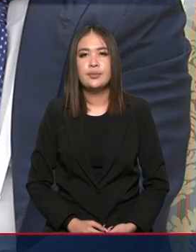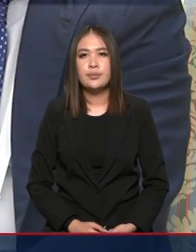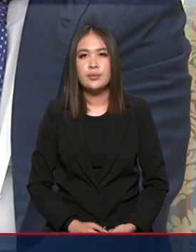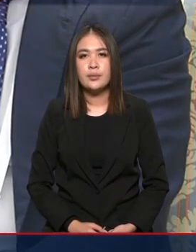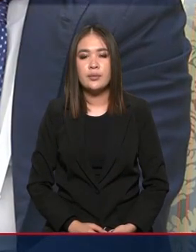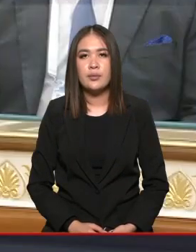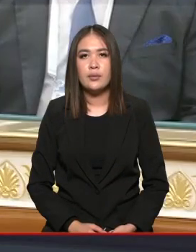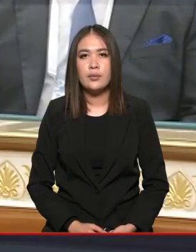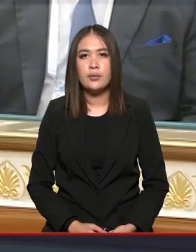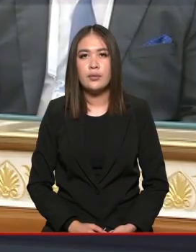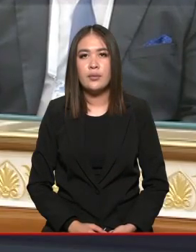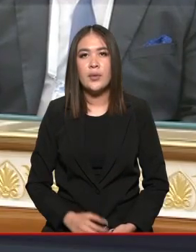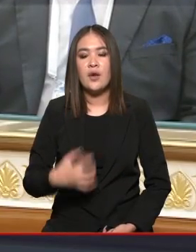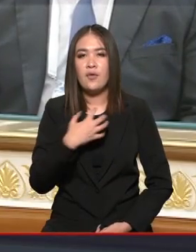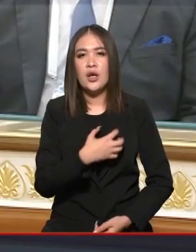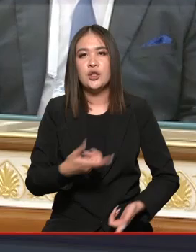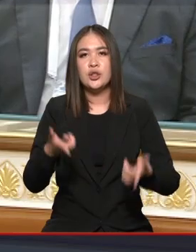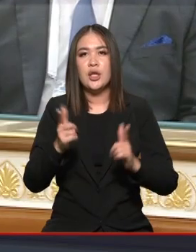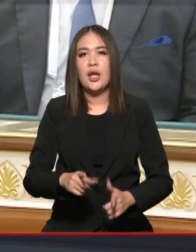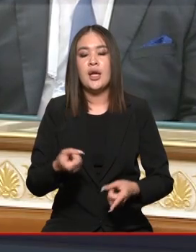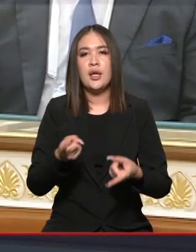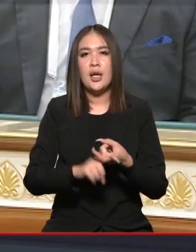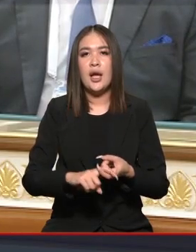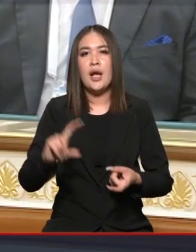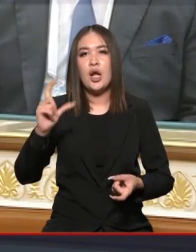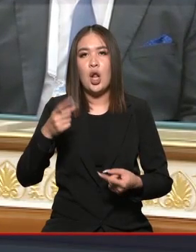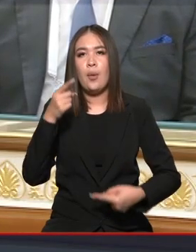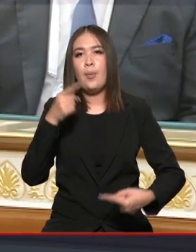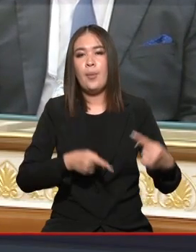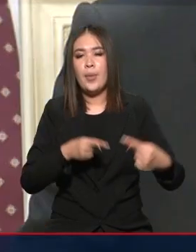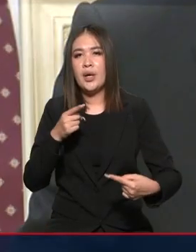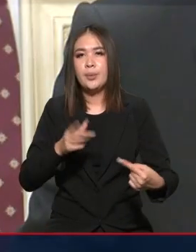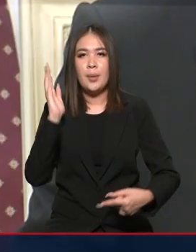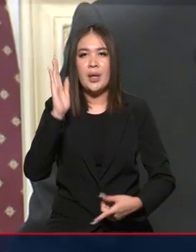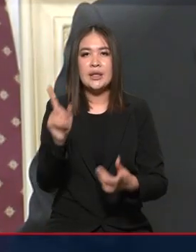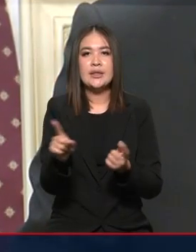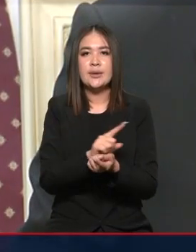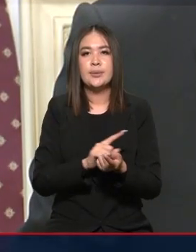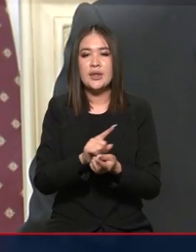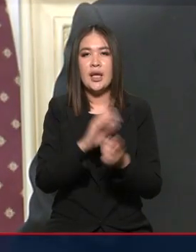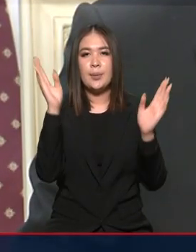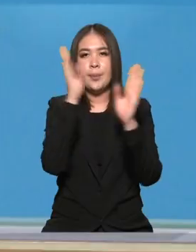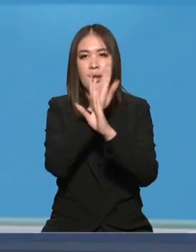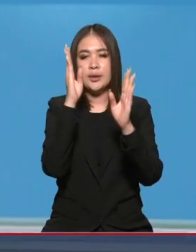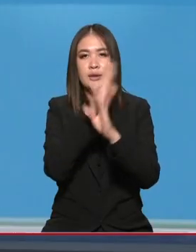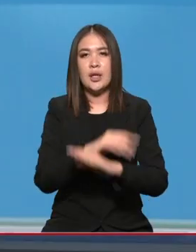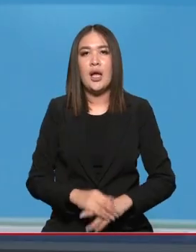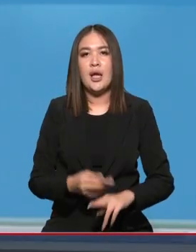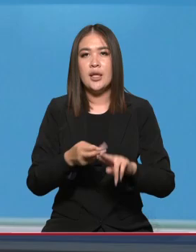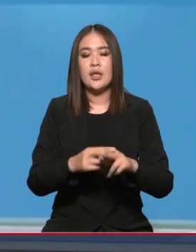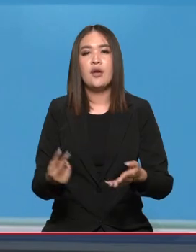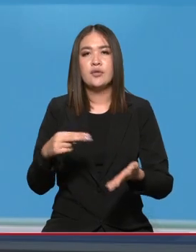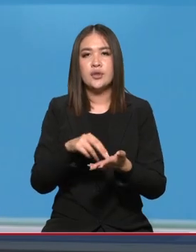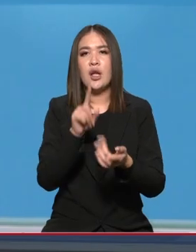Важное значение представляет сотрудничество в сфере экологии, борьбы с последствиями изменения климата. Мы сталкиваемся